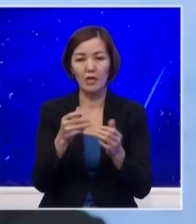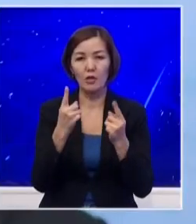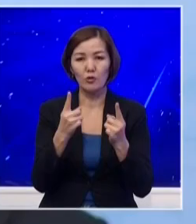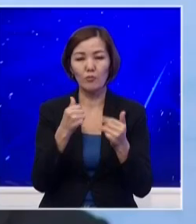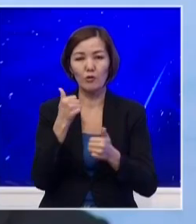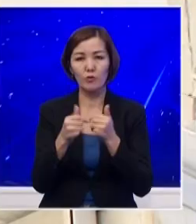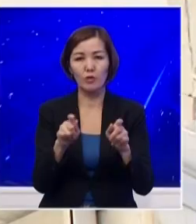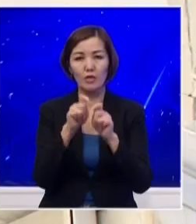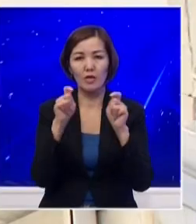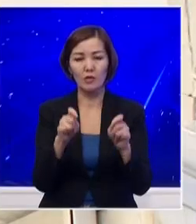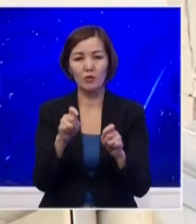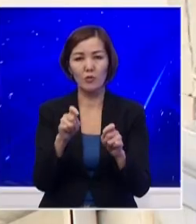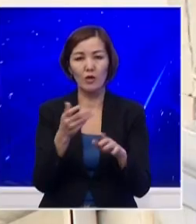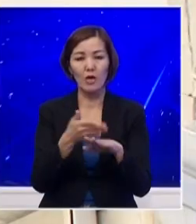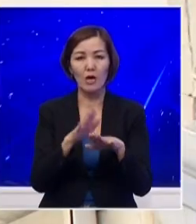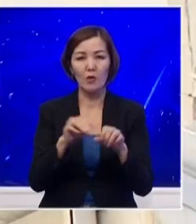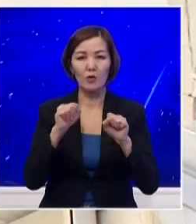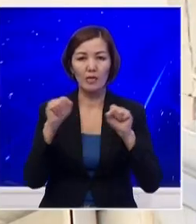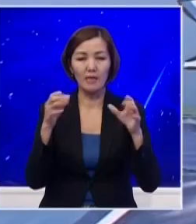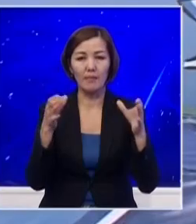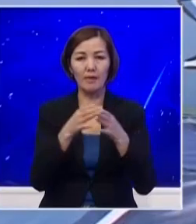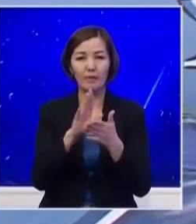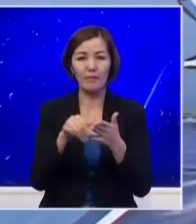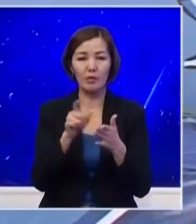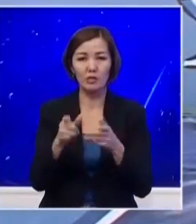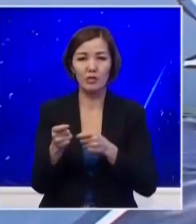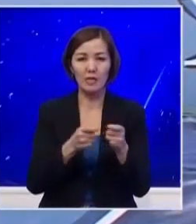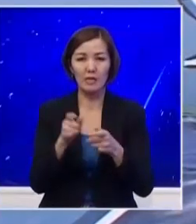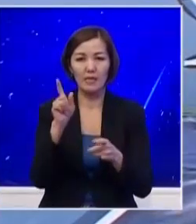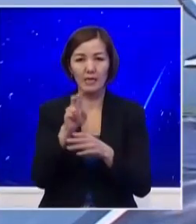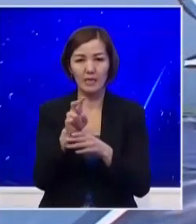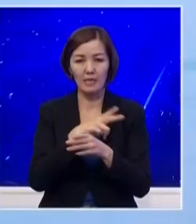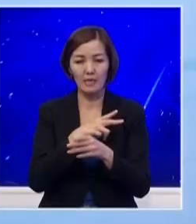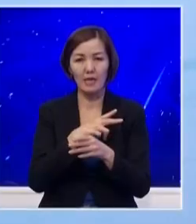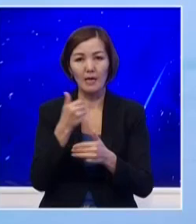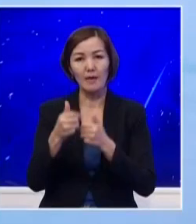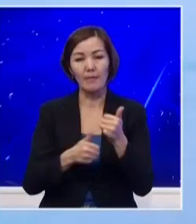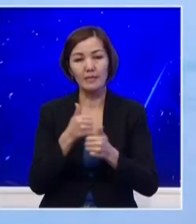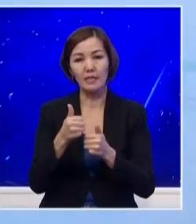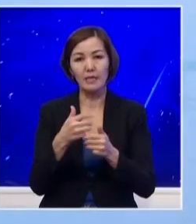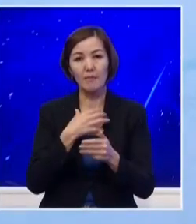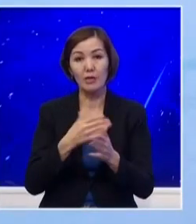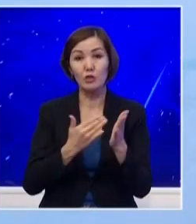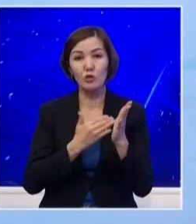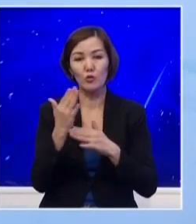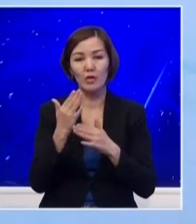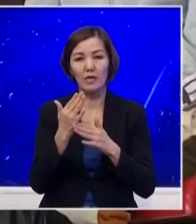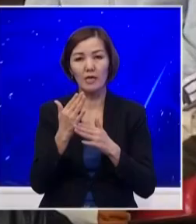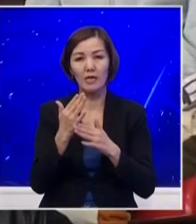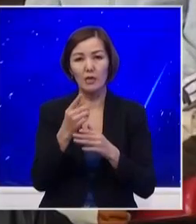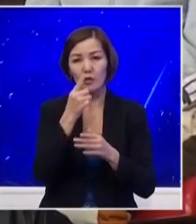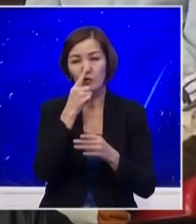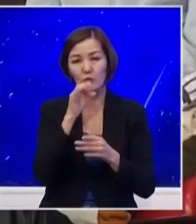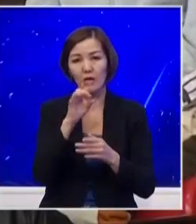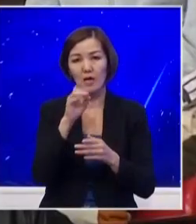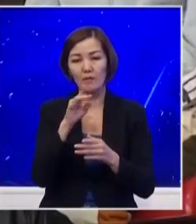ашылу салтанатына еліміздің ауыр атлетика федерациясының басшылары да келді. Бәсекенің маңызы жоғары екендігін тілге тиек етті. Сонымен қатар олар жуырда